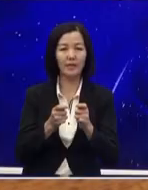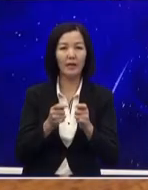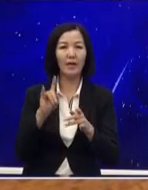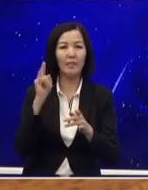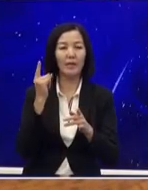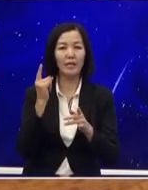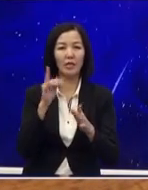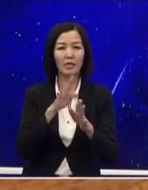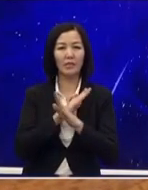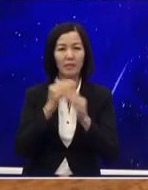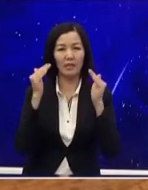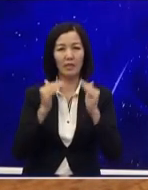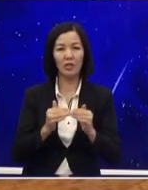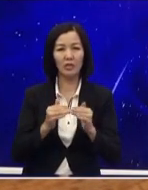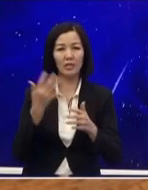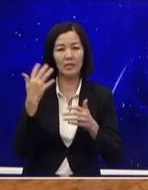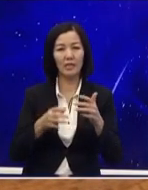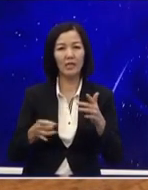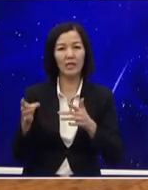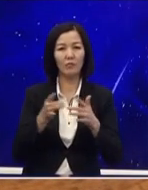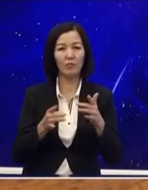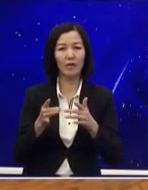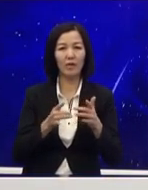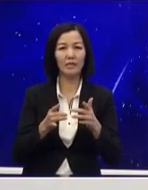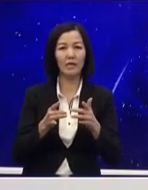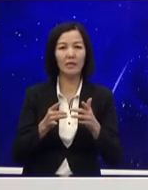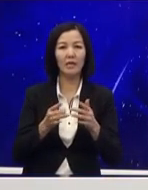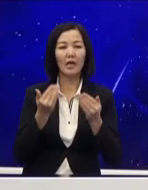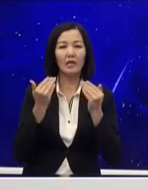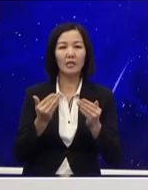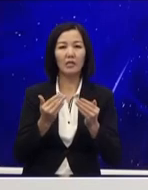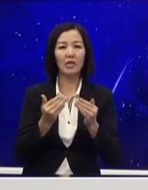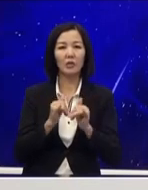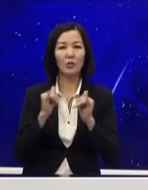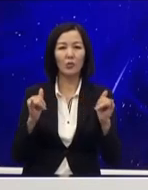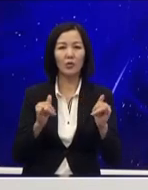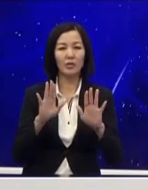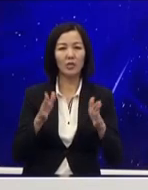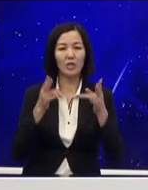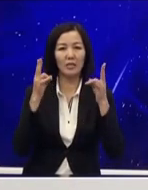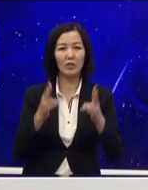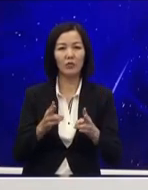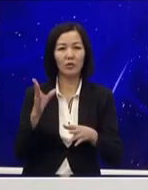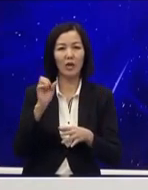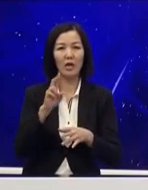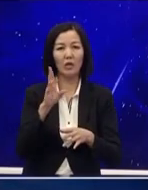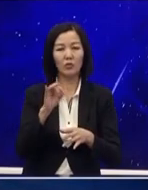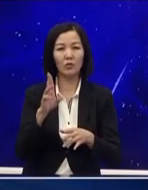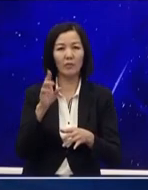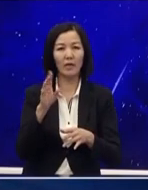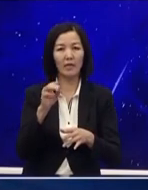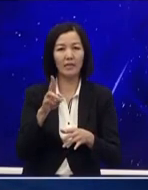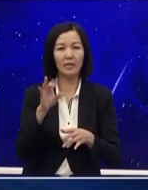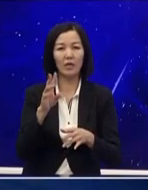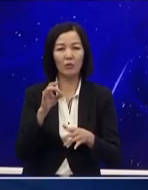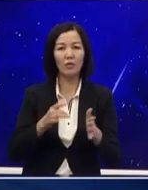младенческая смертность ниже среднереспубликанского. Несмотря на это, заметен рост несчастных случаев в Аксузском, Карасайском,